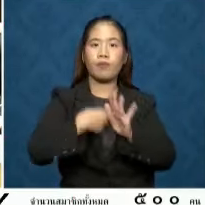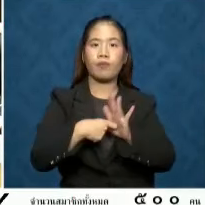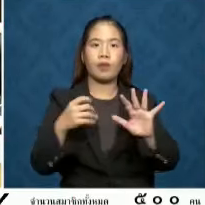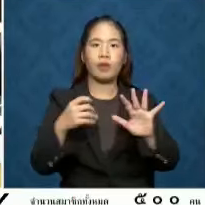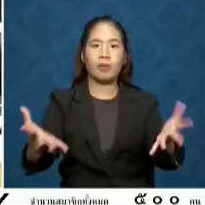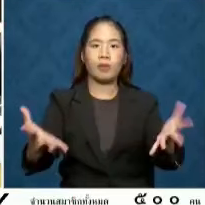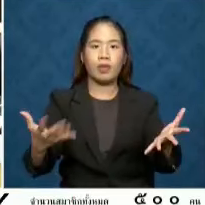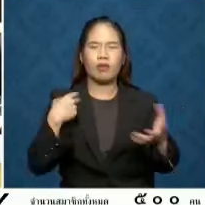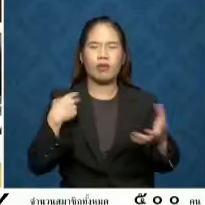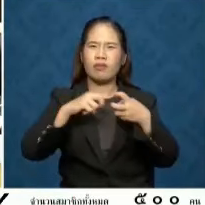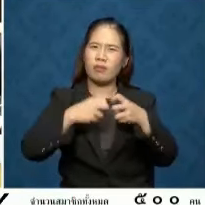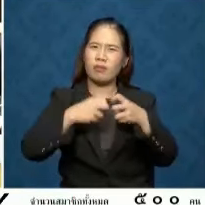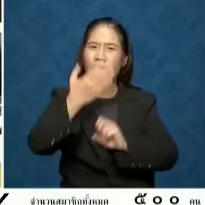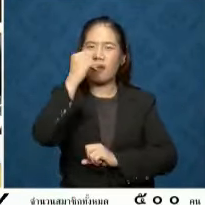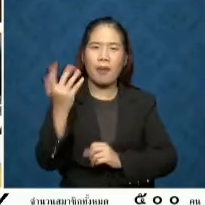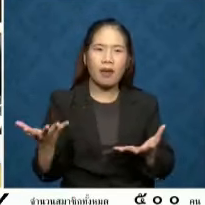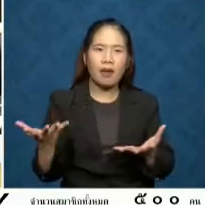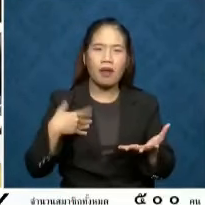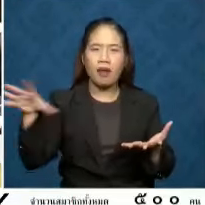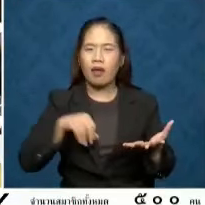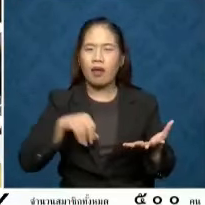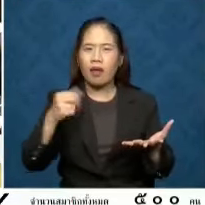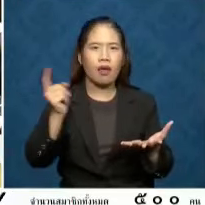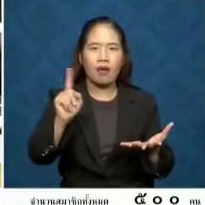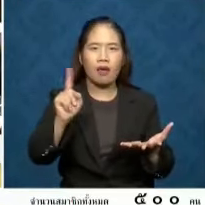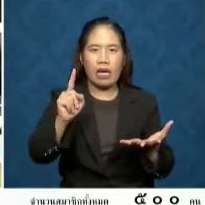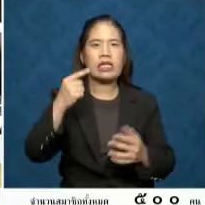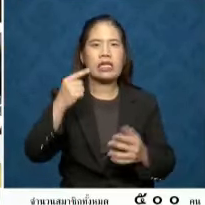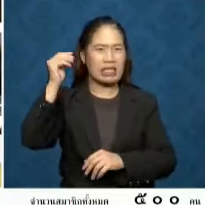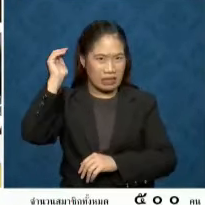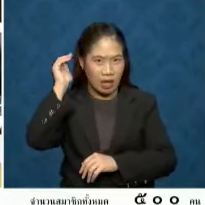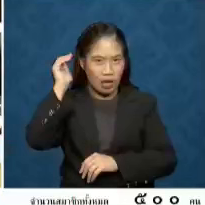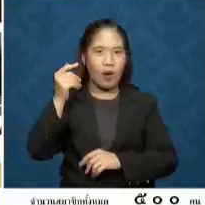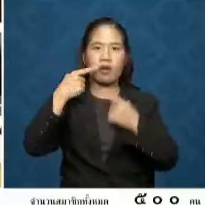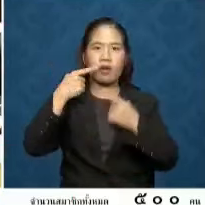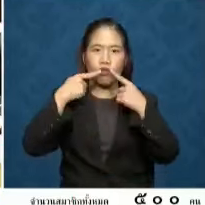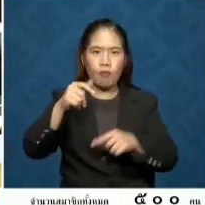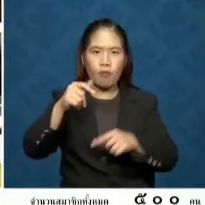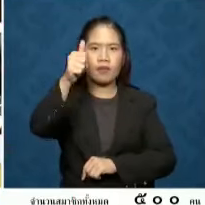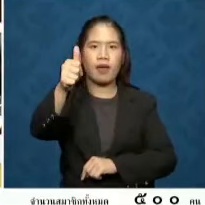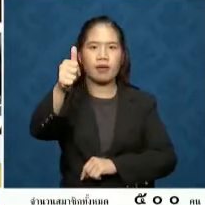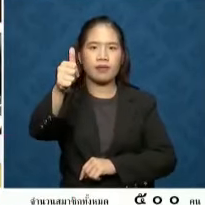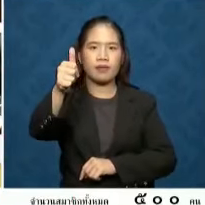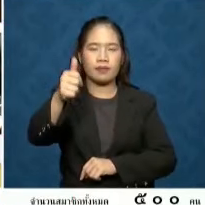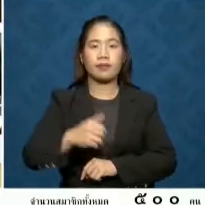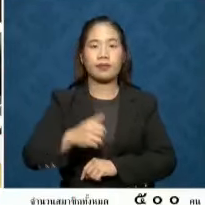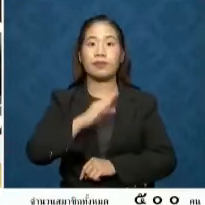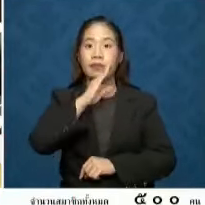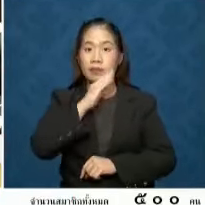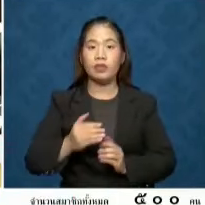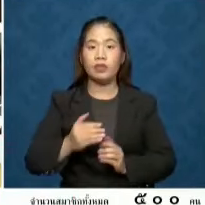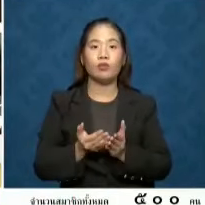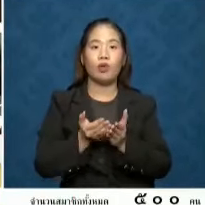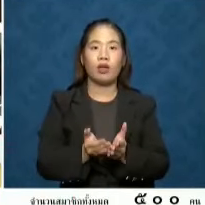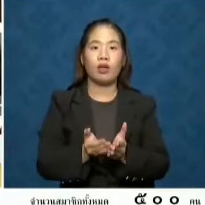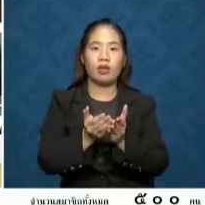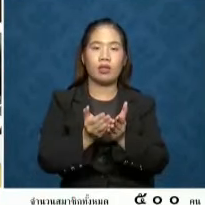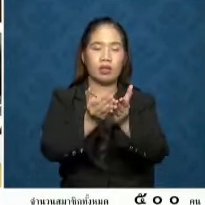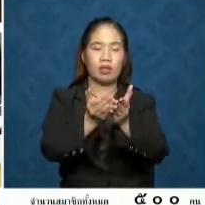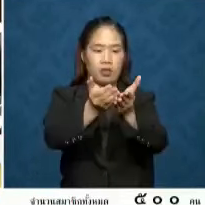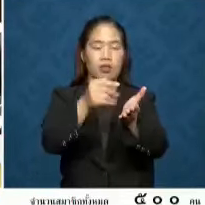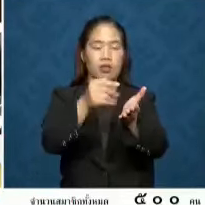เกิดอะไรขึ้นกับโศกนาฏกรรมครั้งนี้ผมเชื่อว่าทุกคนตอบได้อยู่แล้วครับว่าทำไมก็ถ้าเรือมันโผล่พ้นน้ำขึ้นมาก็ถ้า